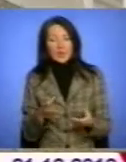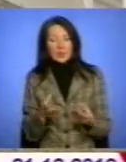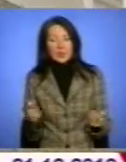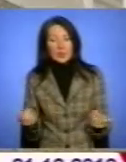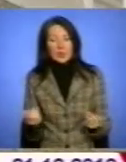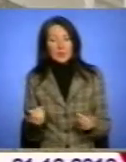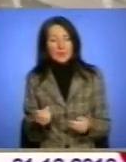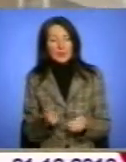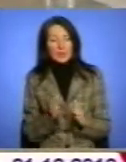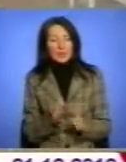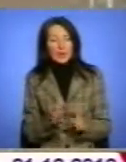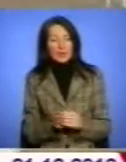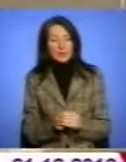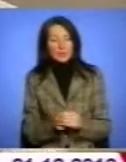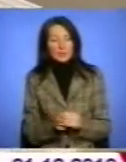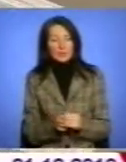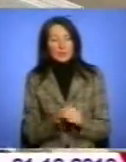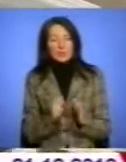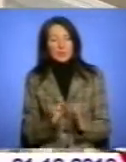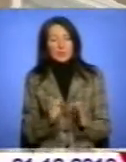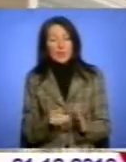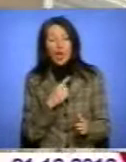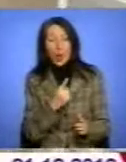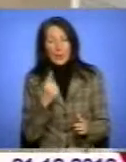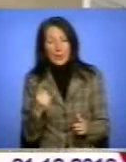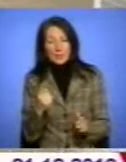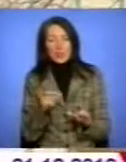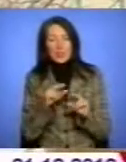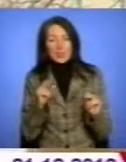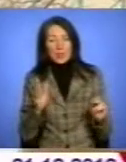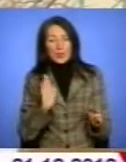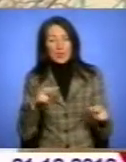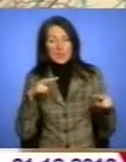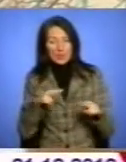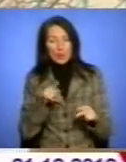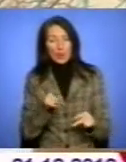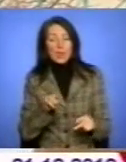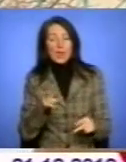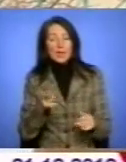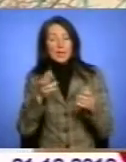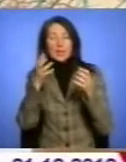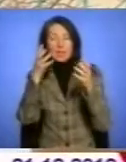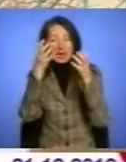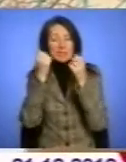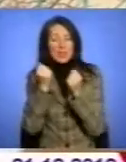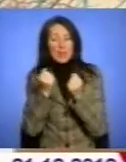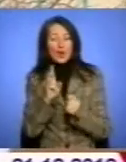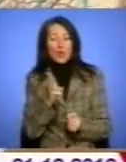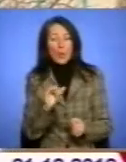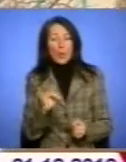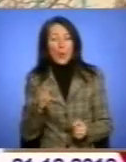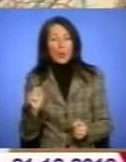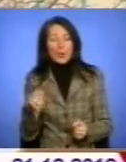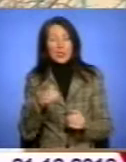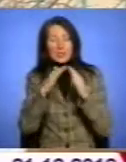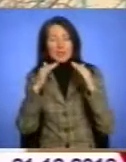лише одиницям пощастило стати свідком того, як знімають бурульки з покрівель. Звісно, боюсь, щоб на голову сосулька не упала. Но, в всякому випадку, я вижу, що борються.